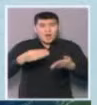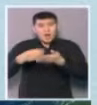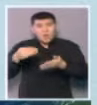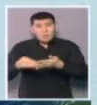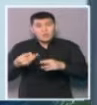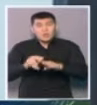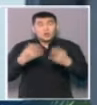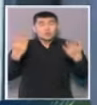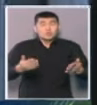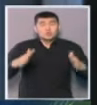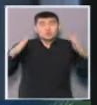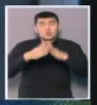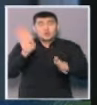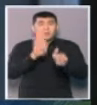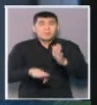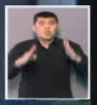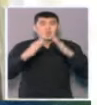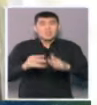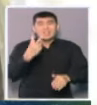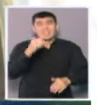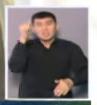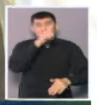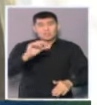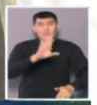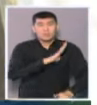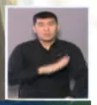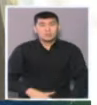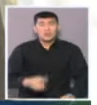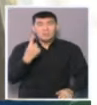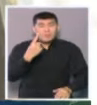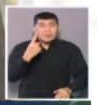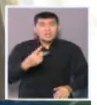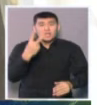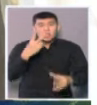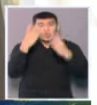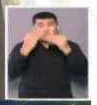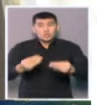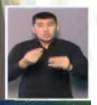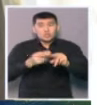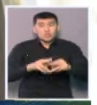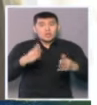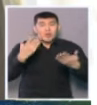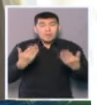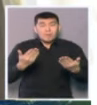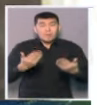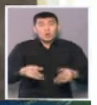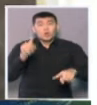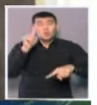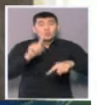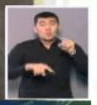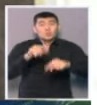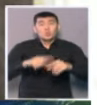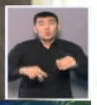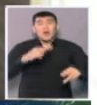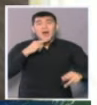алады. Осылай үй күйсіз жүргеніне 2 жыл жуықтаған. Бір емес, екі үйде де үлесі бар. Бірақ туған қарындасы